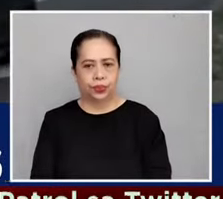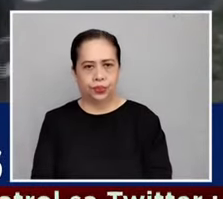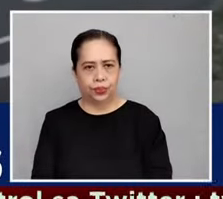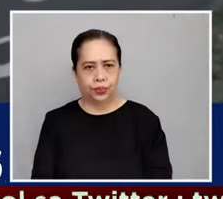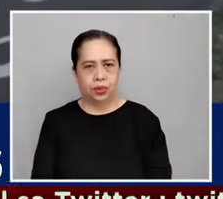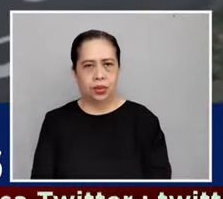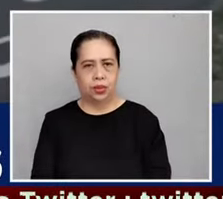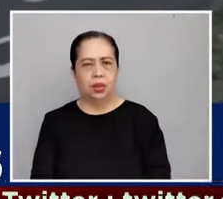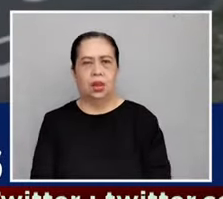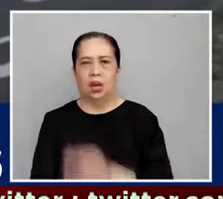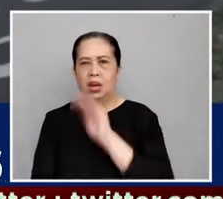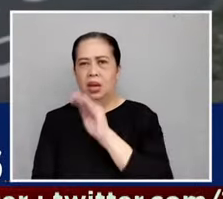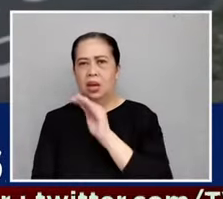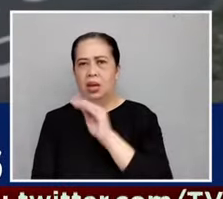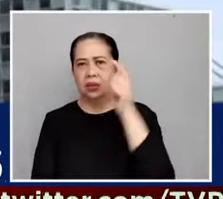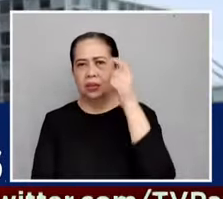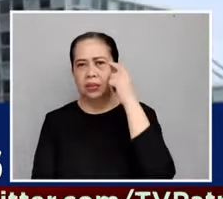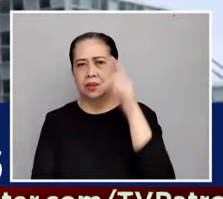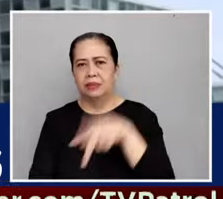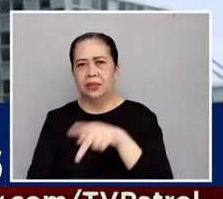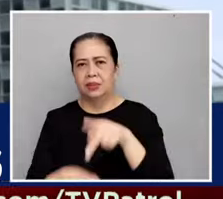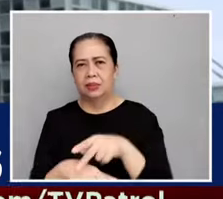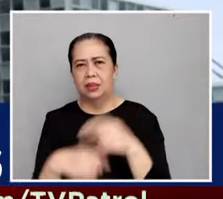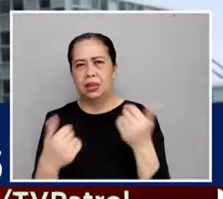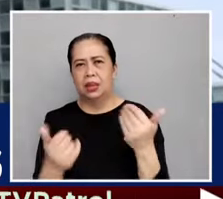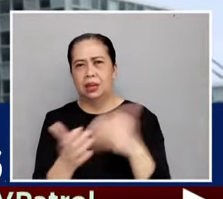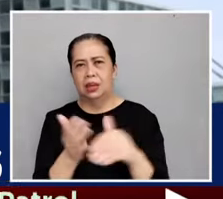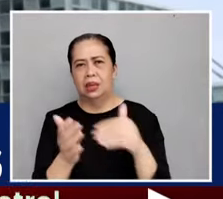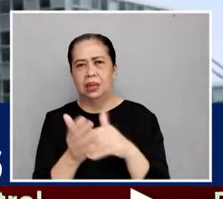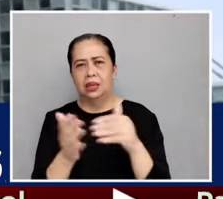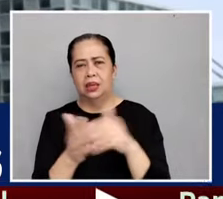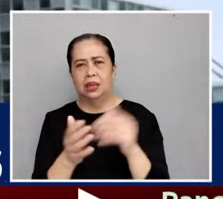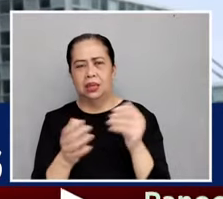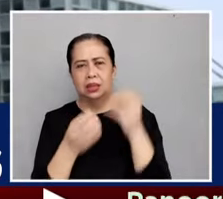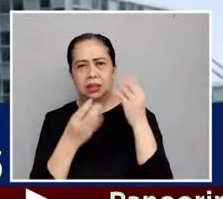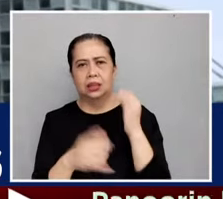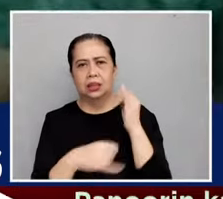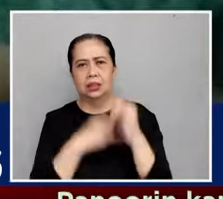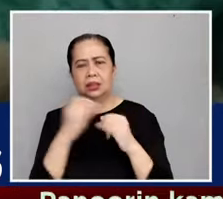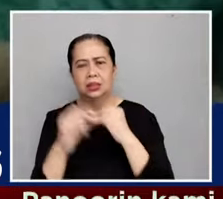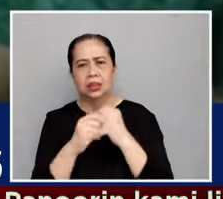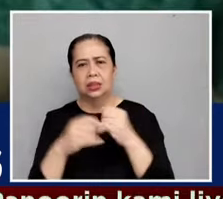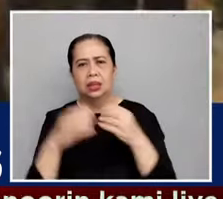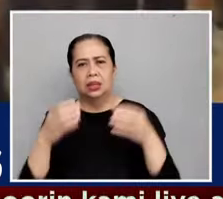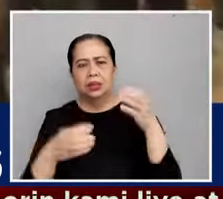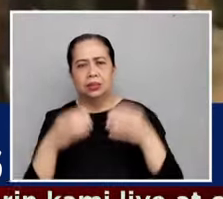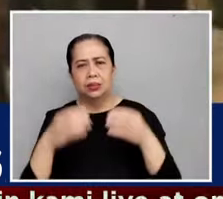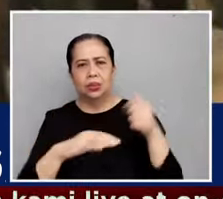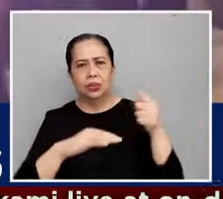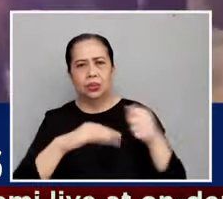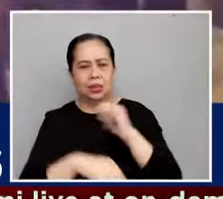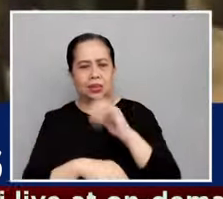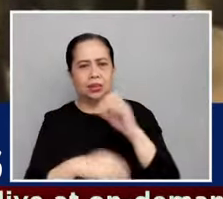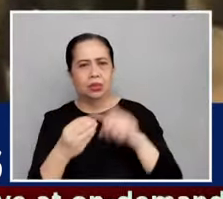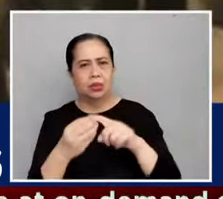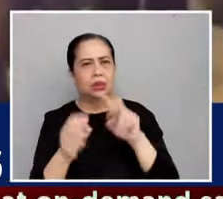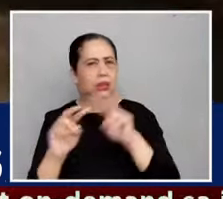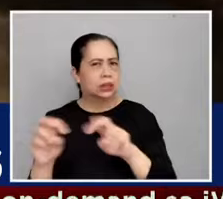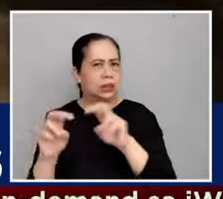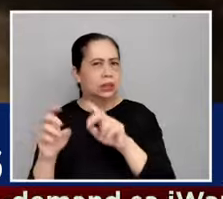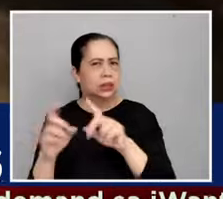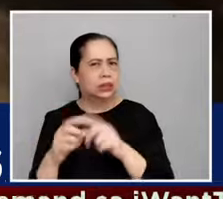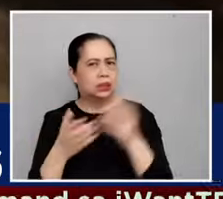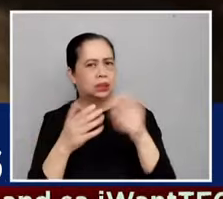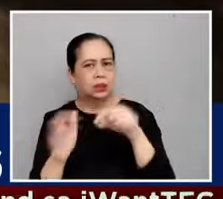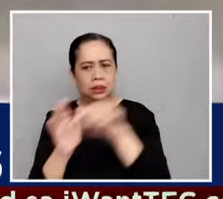Pagod na umano ang gobyerno ng Pilipinas sa kabibigay ng impormasyon sa International Criminal Court tungkol sa mga investigasyon nito sa mga